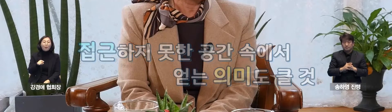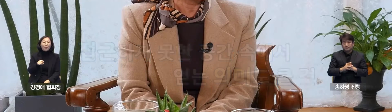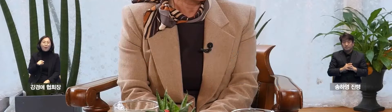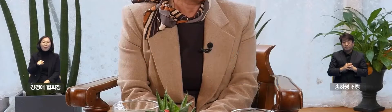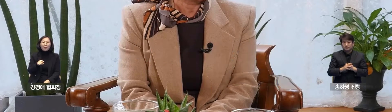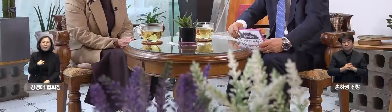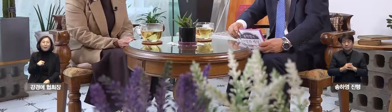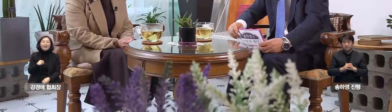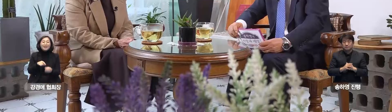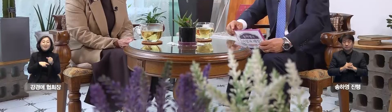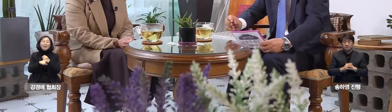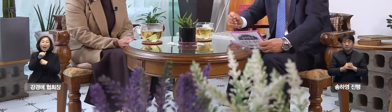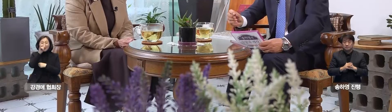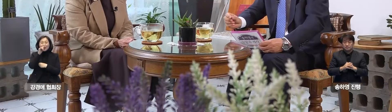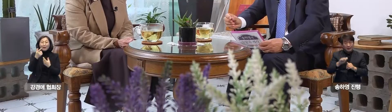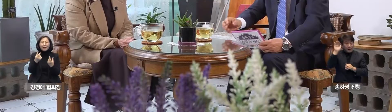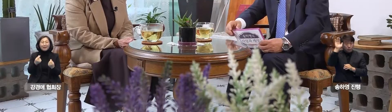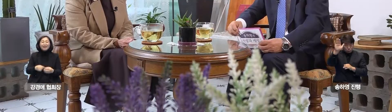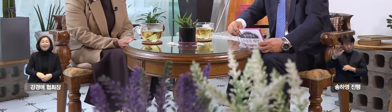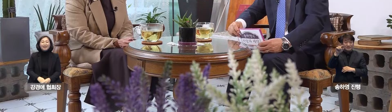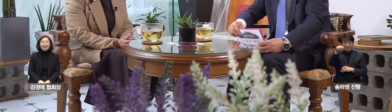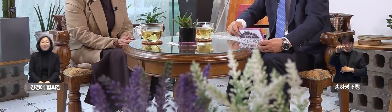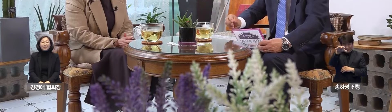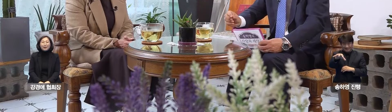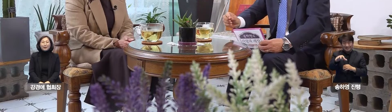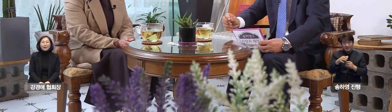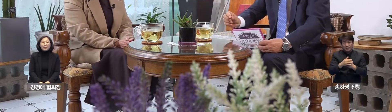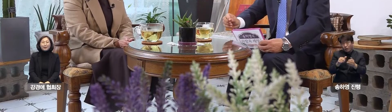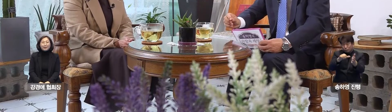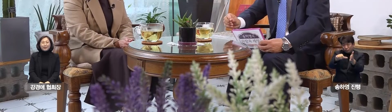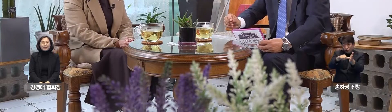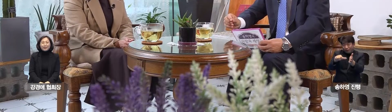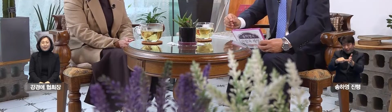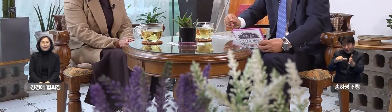싶은 생각이 들어요. 그러니까 앞으로 이제 거기서 네. 제품이